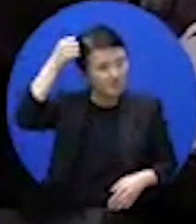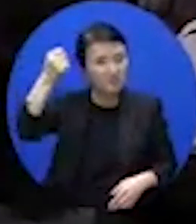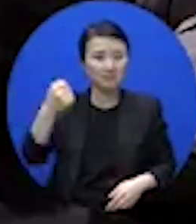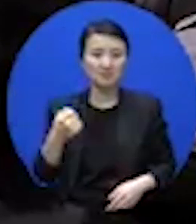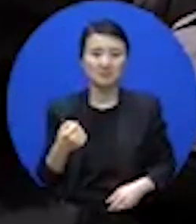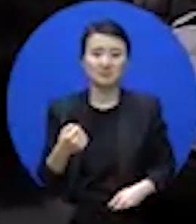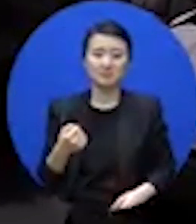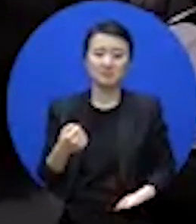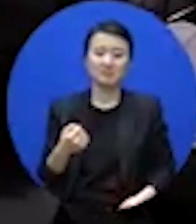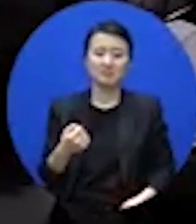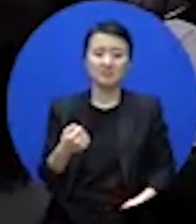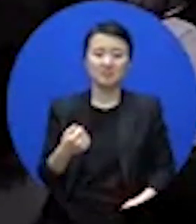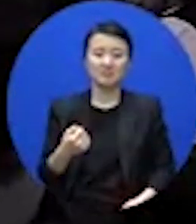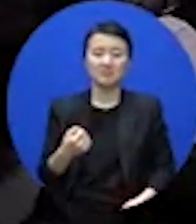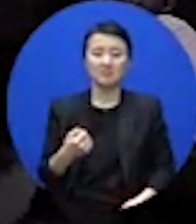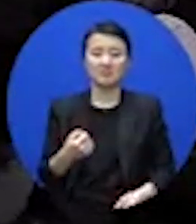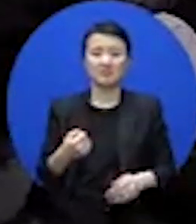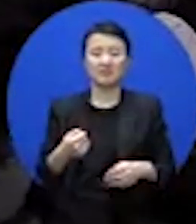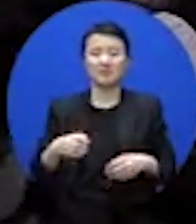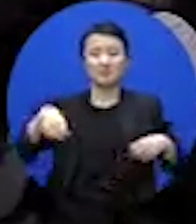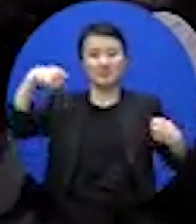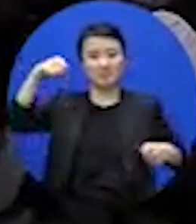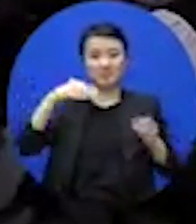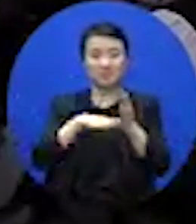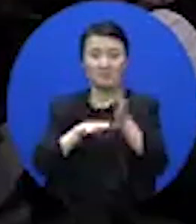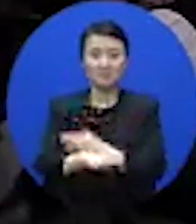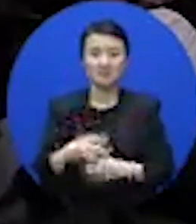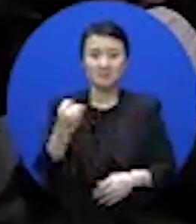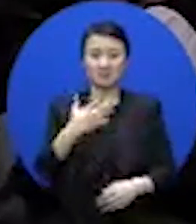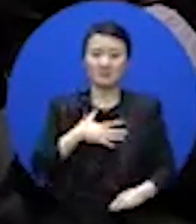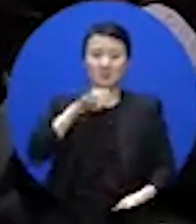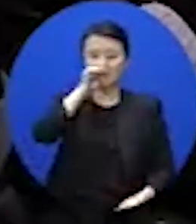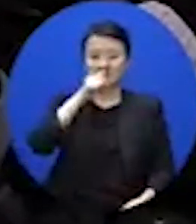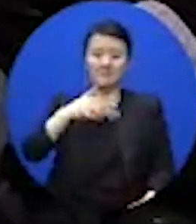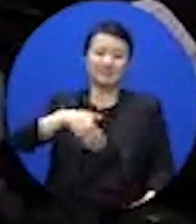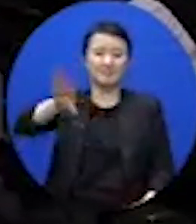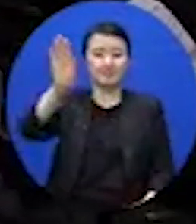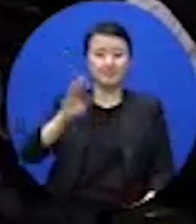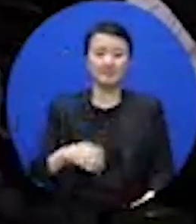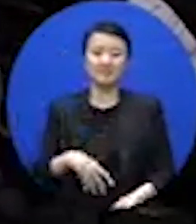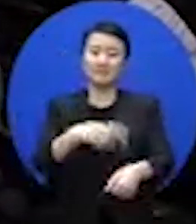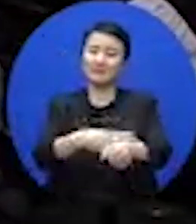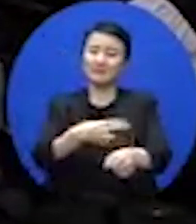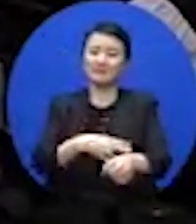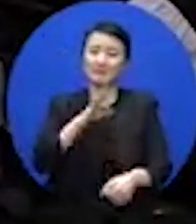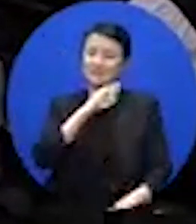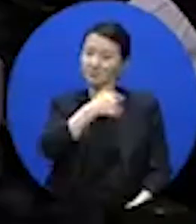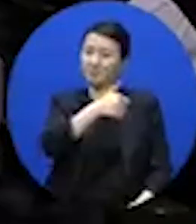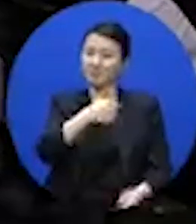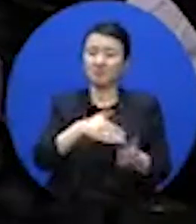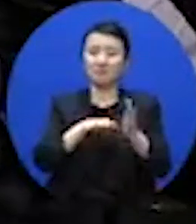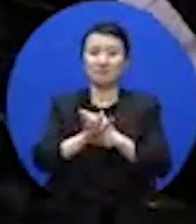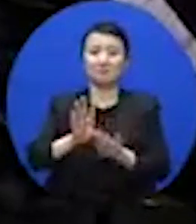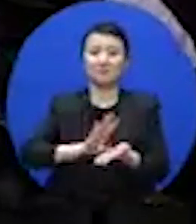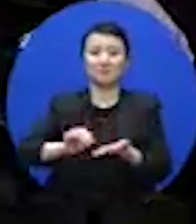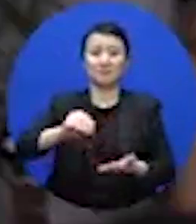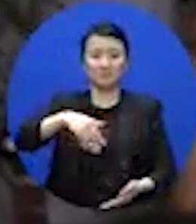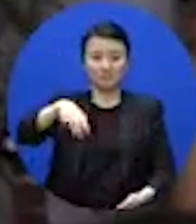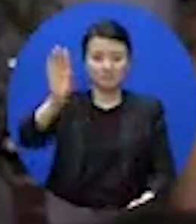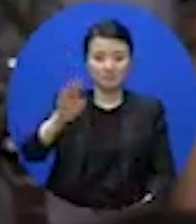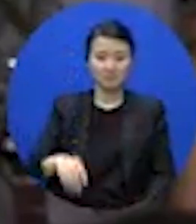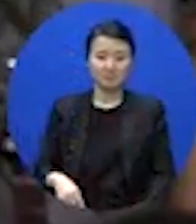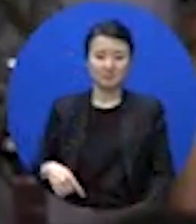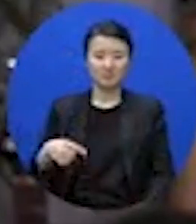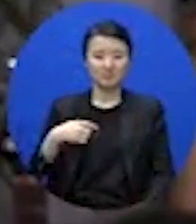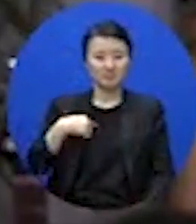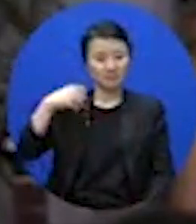너무너무 행복하면서 가시더라고요. 막 이러면서 나 교수님 역시 교수님 최고 막 이러면서 나 머리